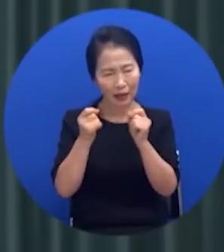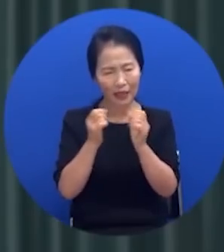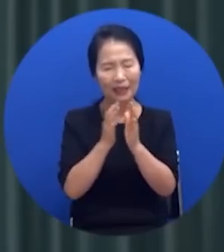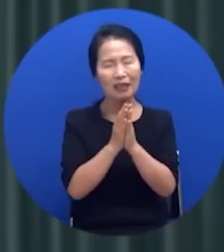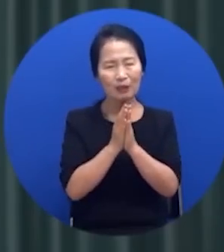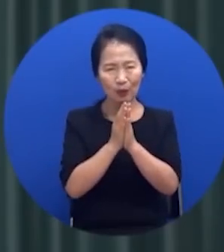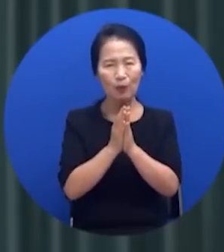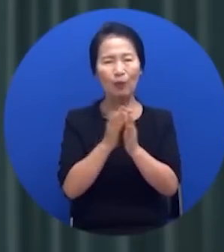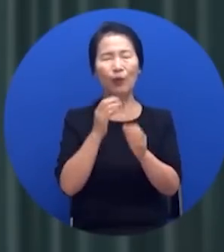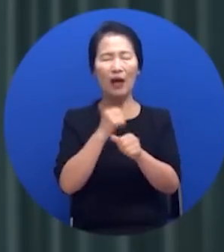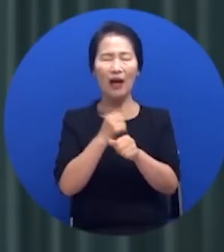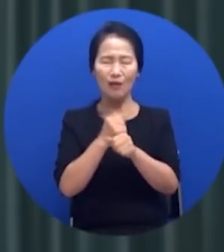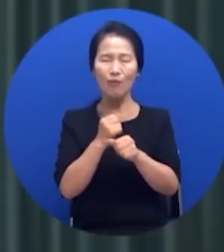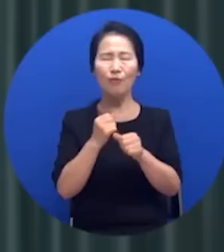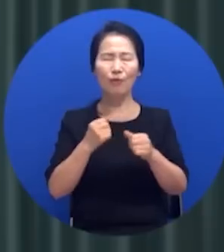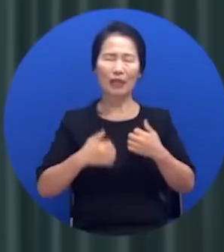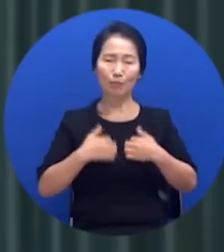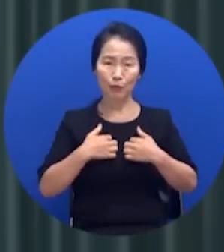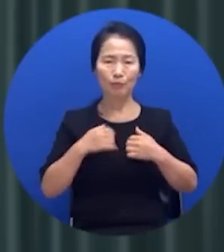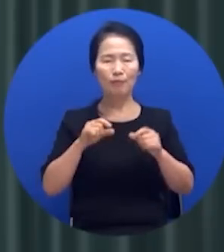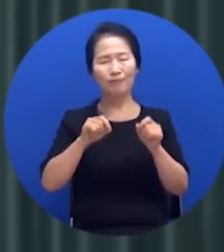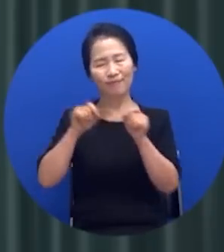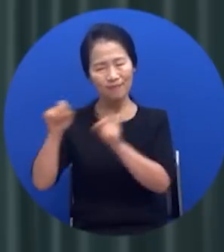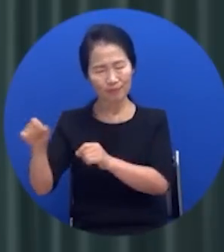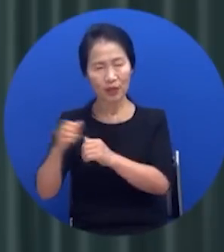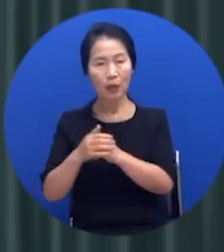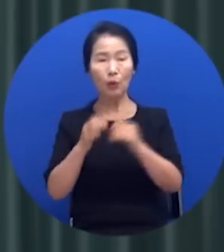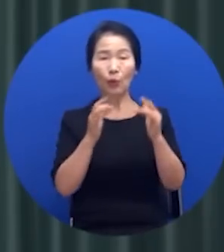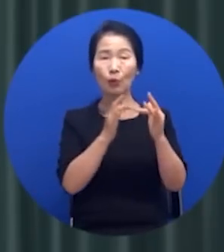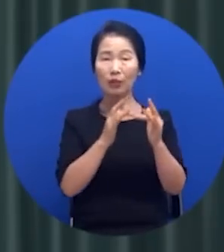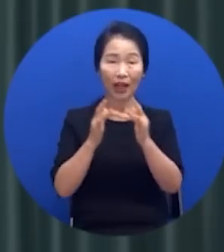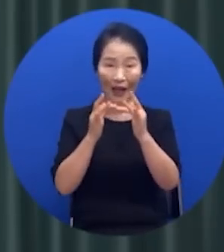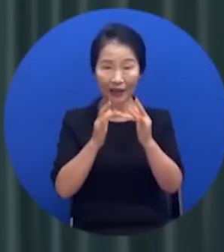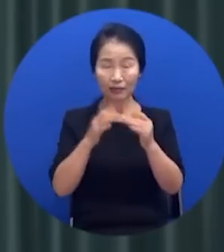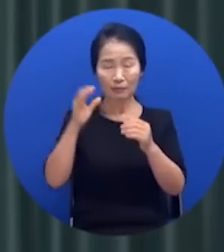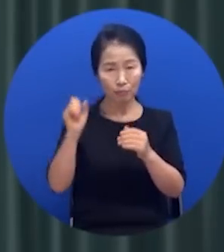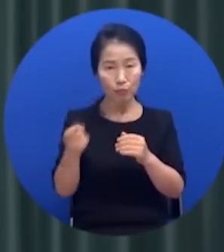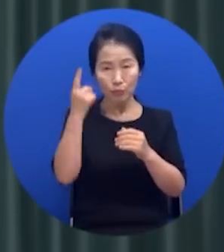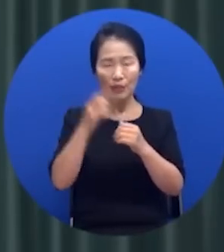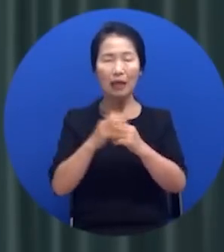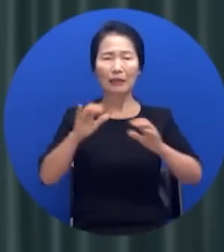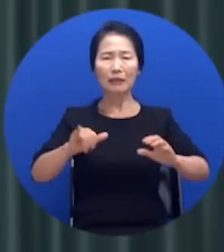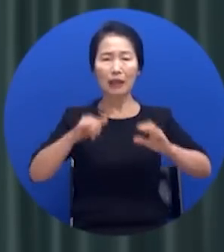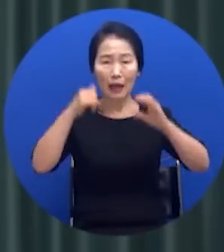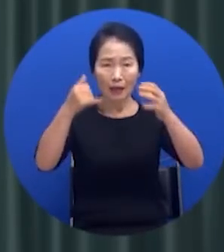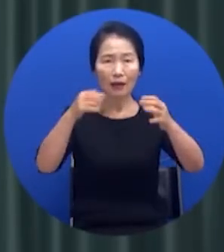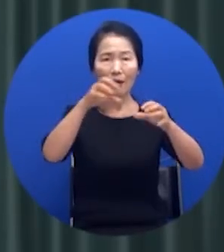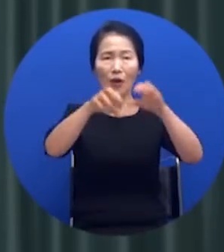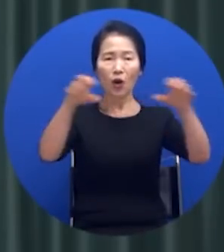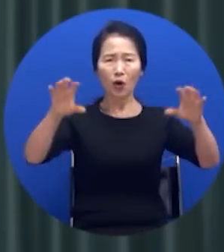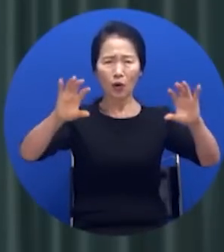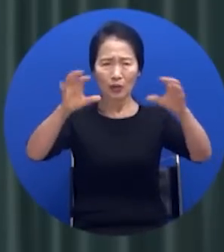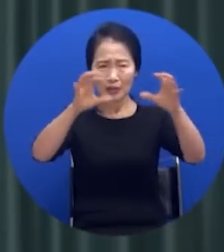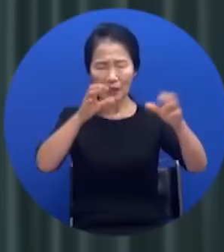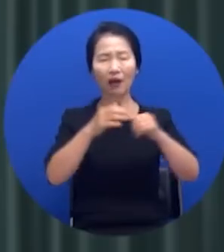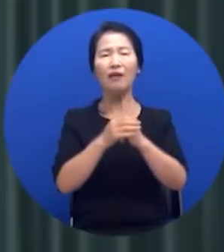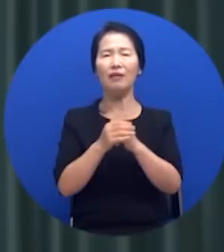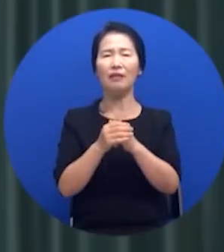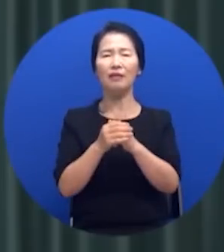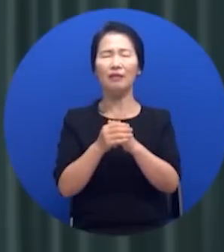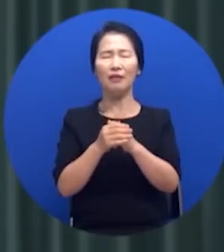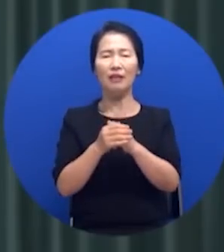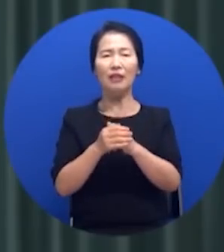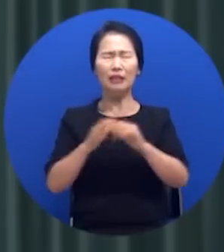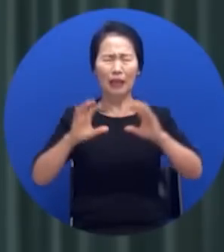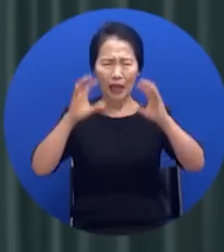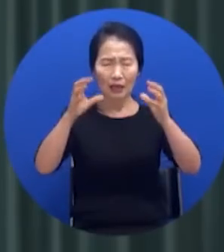다음으로 미루게 되었지만 온라인으로 진행되는 덕분에 세계 여러 나라의 해외 지회와 전